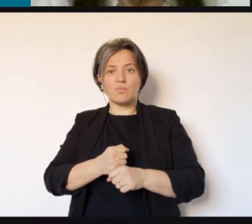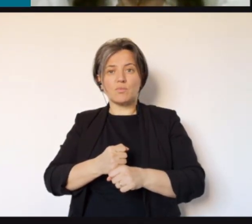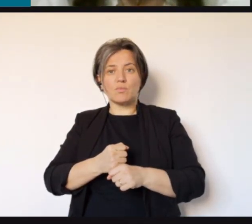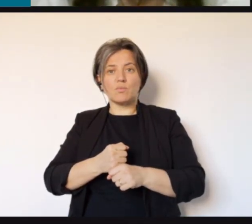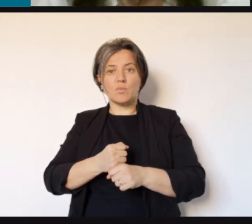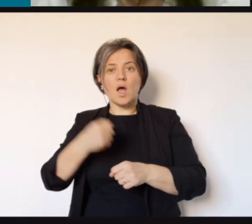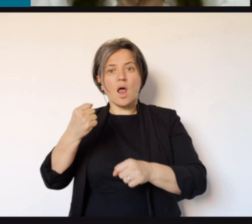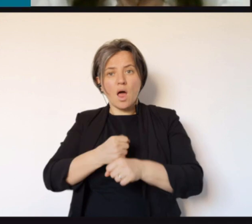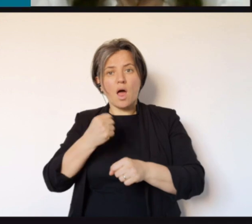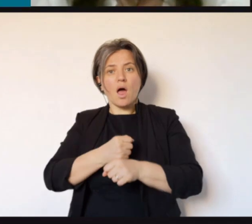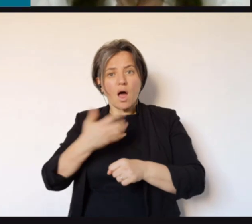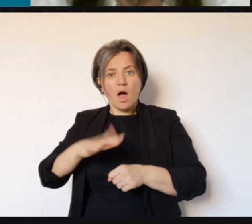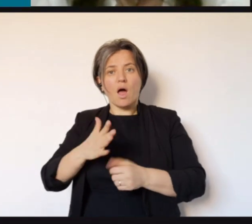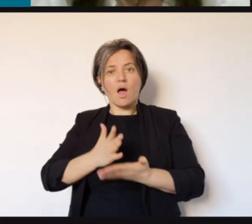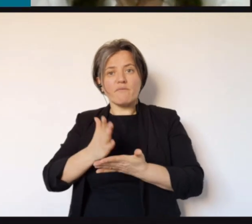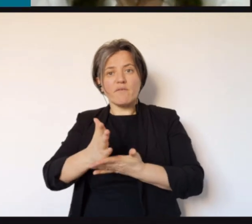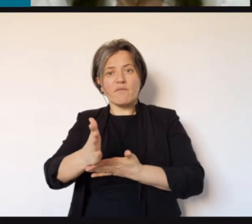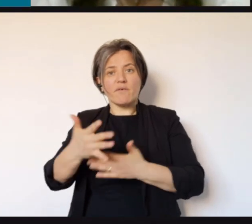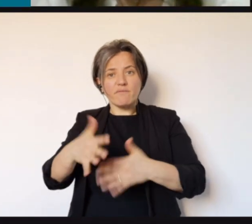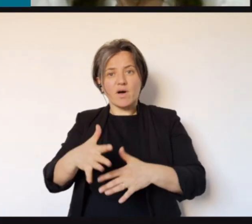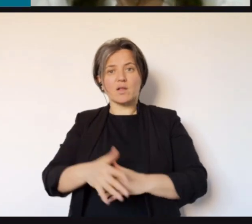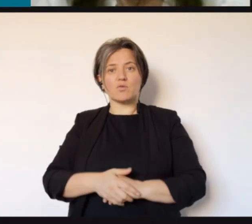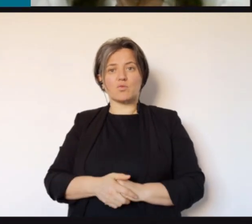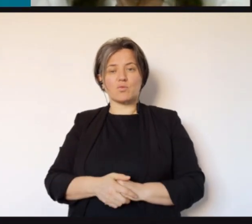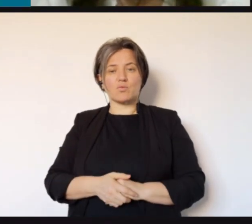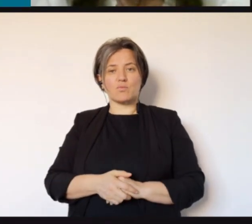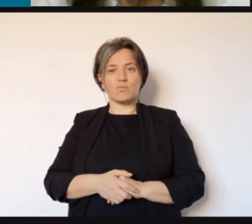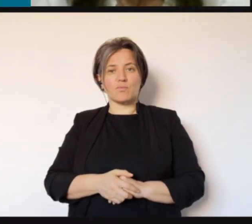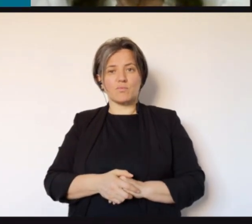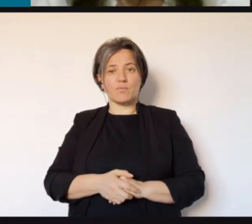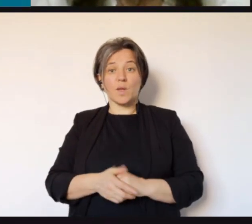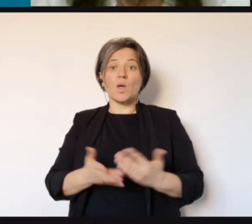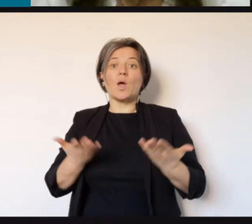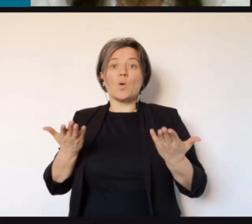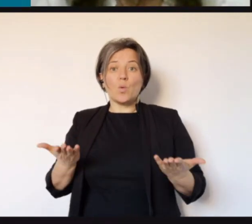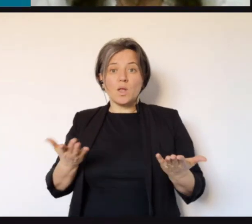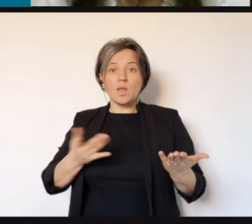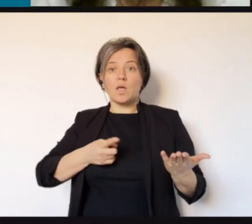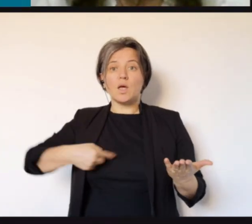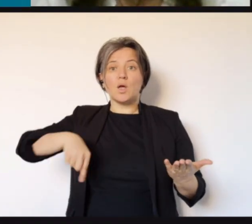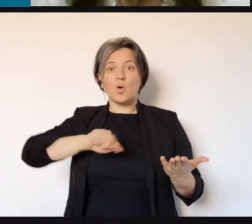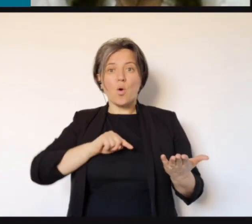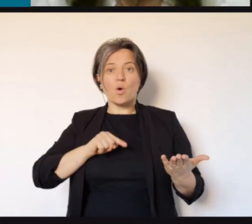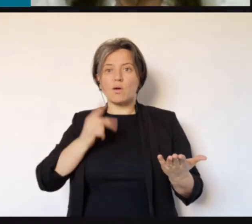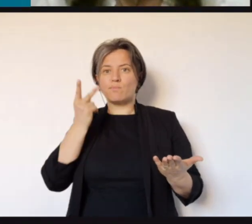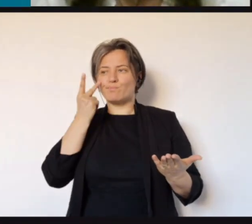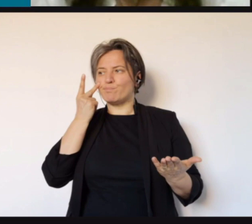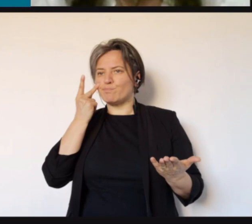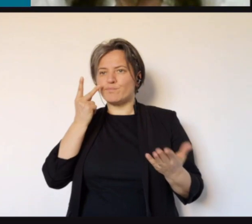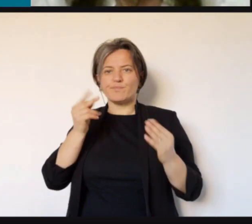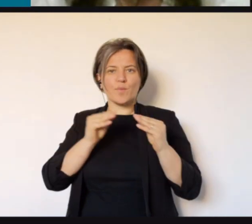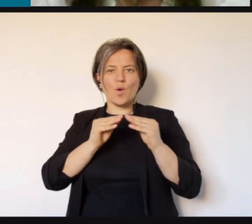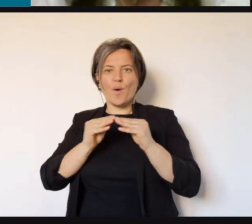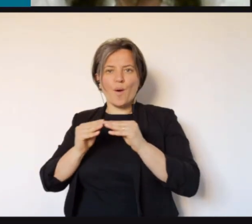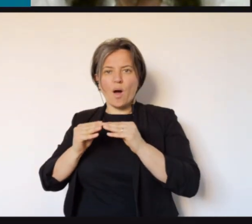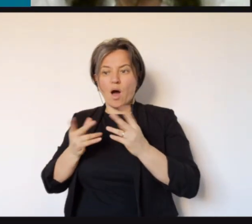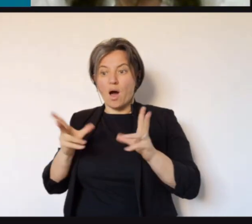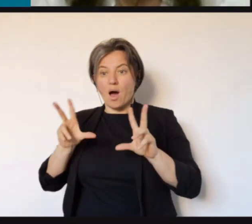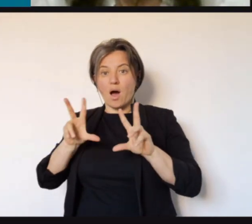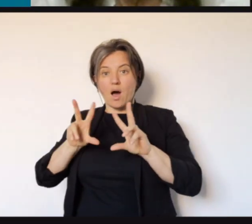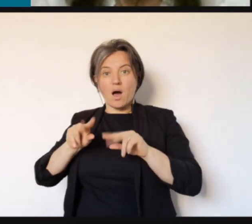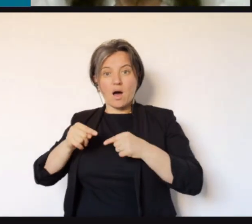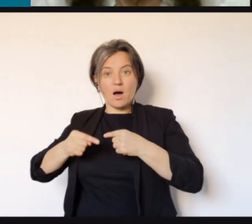è stato fatto qualcosa. E quindi adesso noi possiamo vedere se